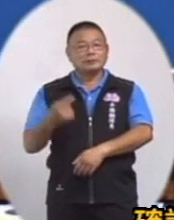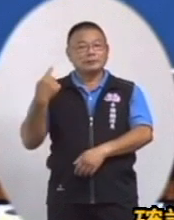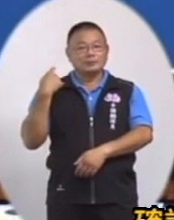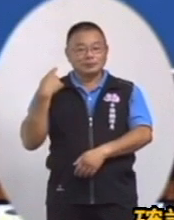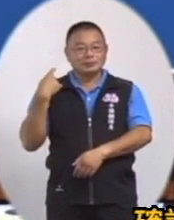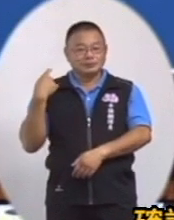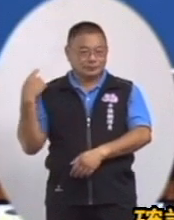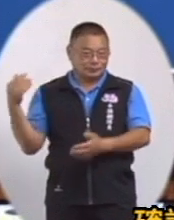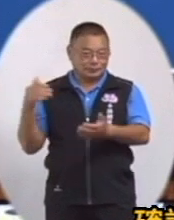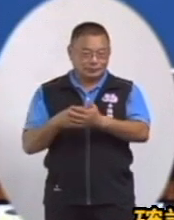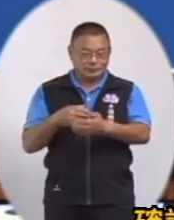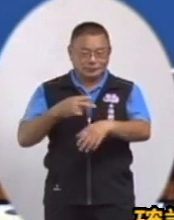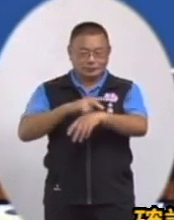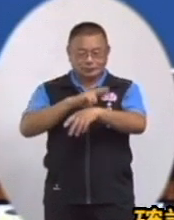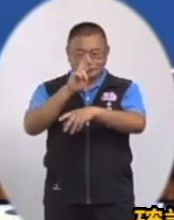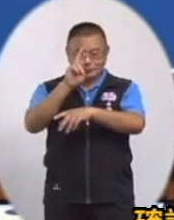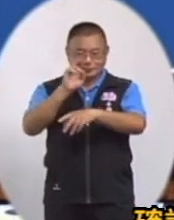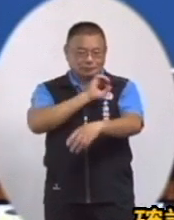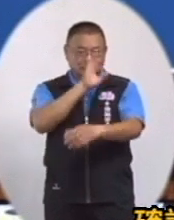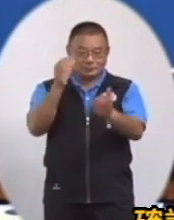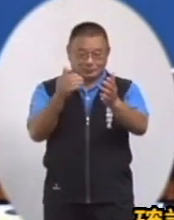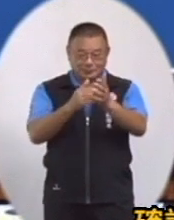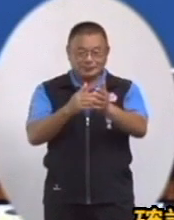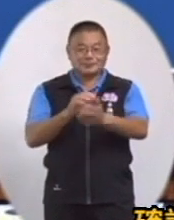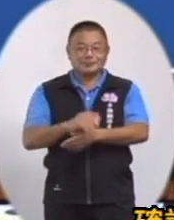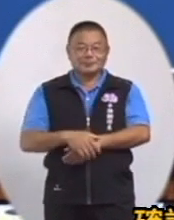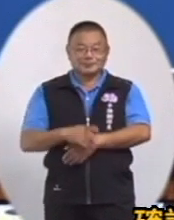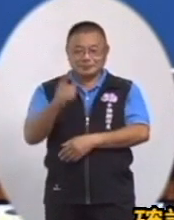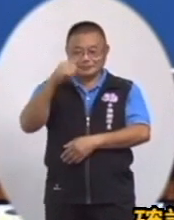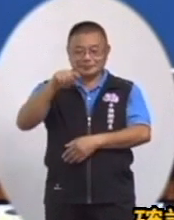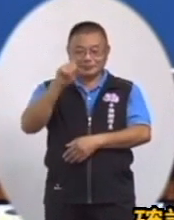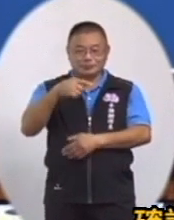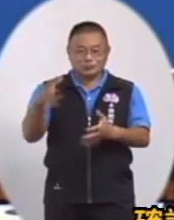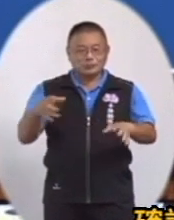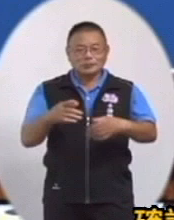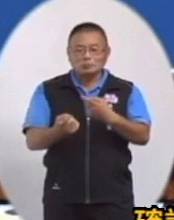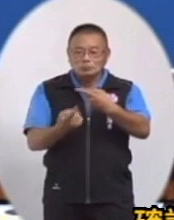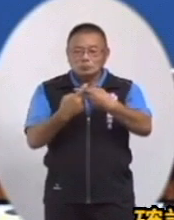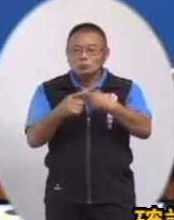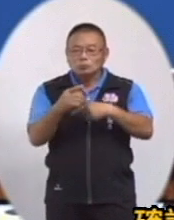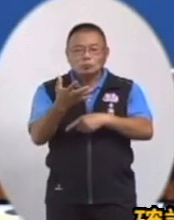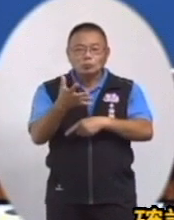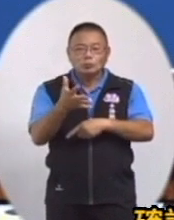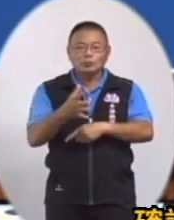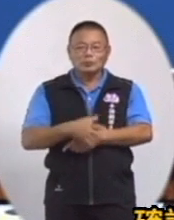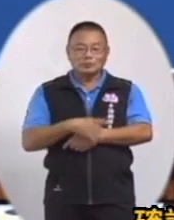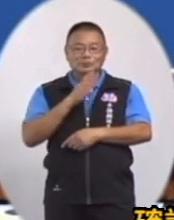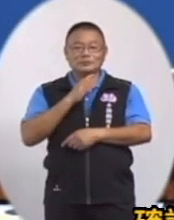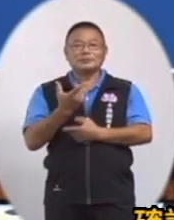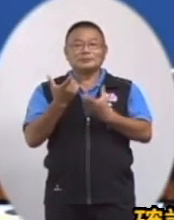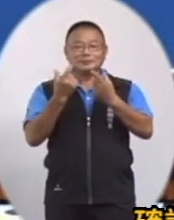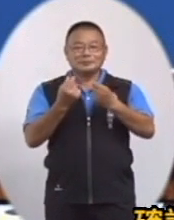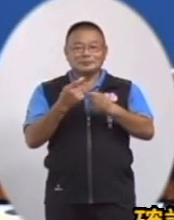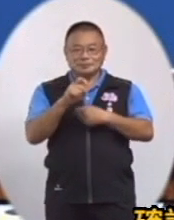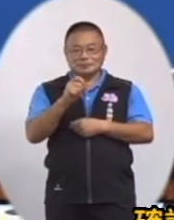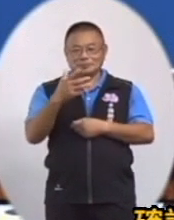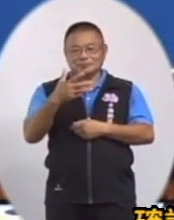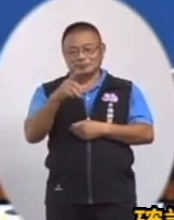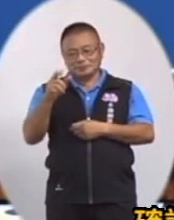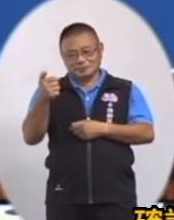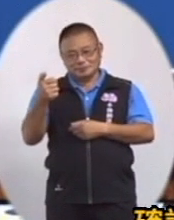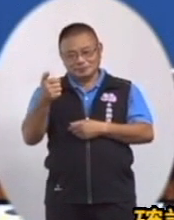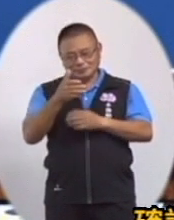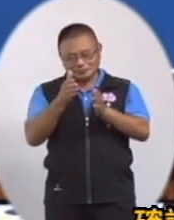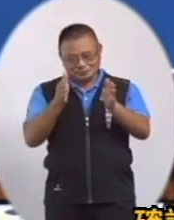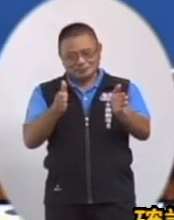天到12点截止，也有我们今天的这个1000多个案例是怎么来的。那还是一样哦，在我们18岁到50岁